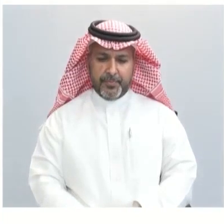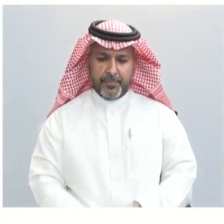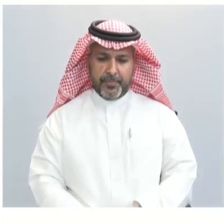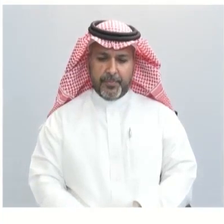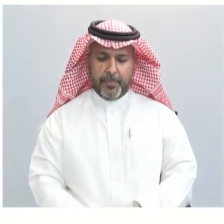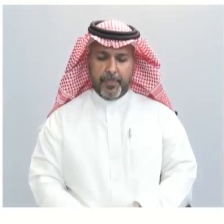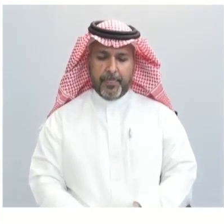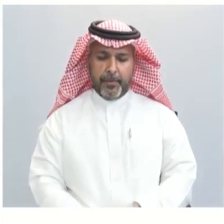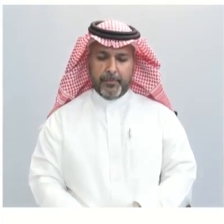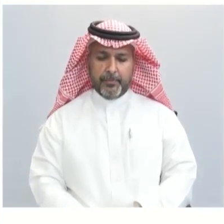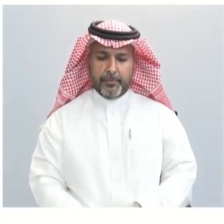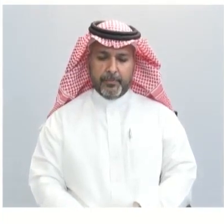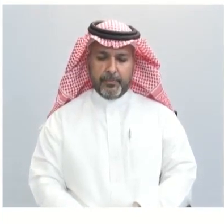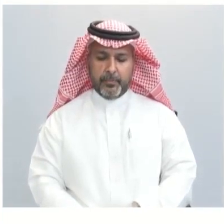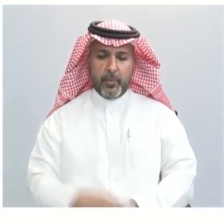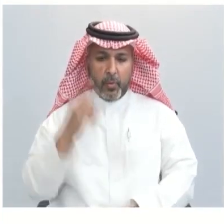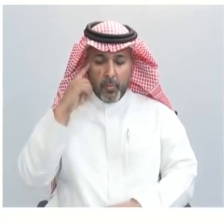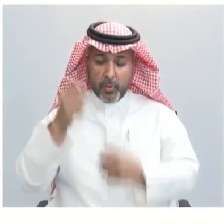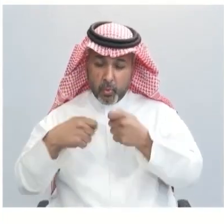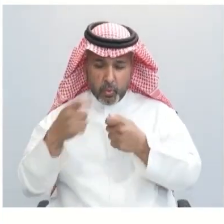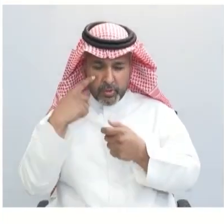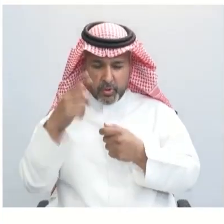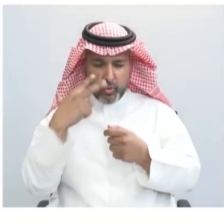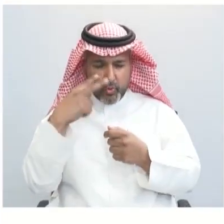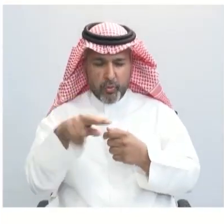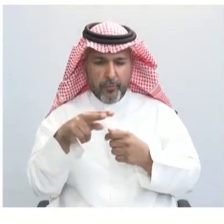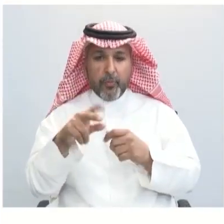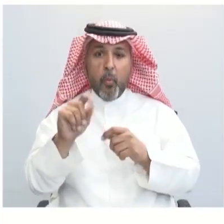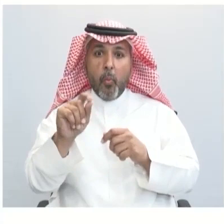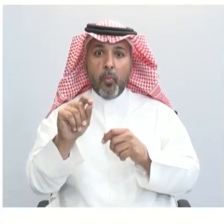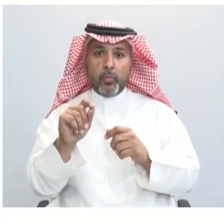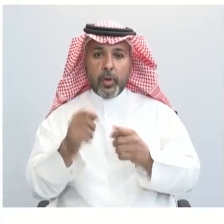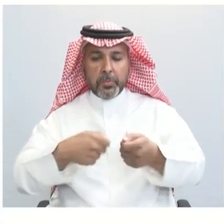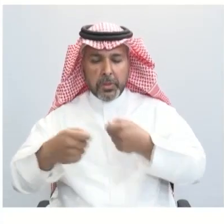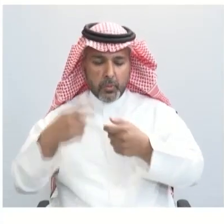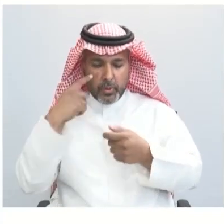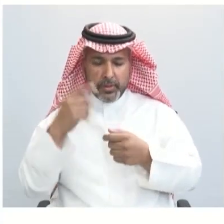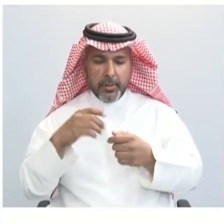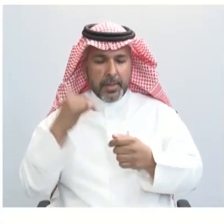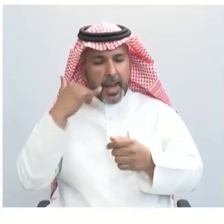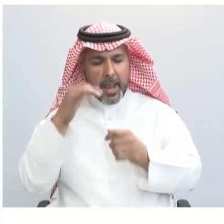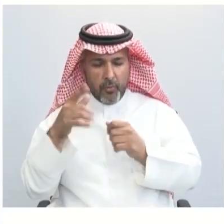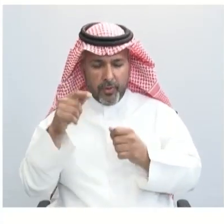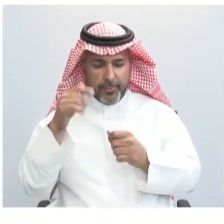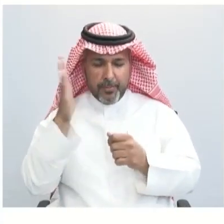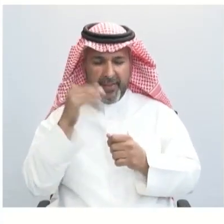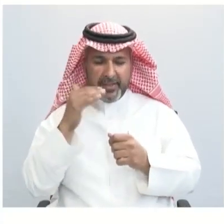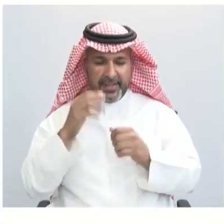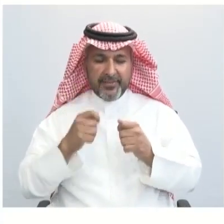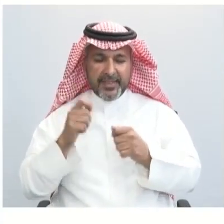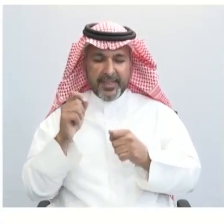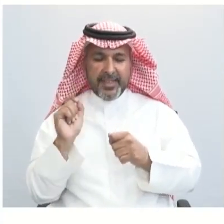أيضا تساعد في الحفاظ على التواصل مع المشتركين في البريد الإلكتروني. أيضا من أنواع رسائل البريد الإلكتروني